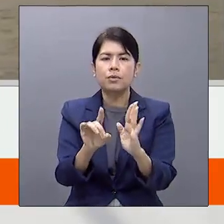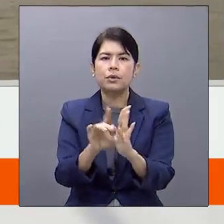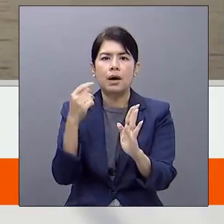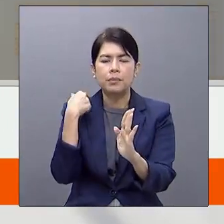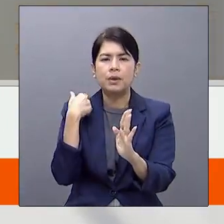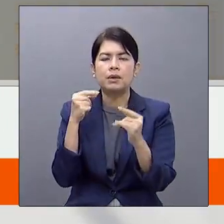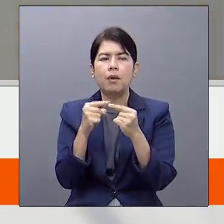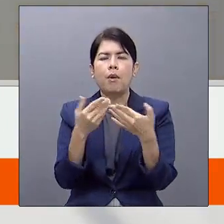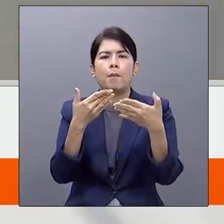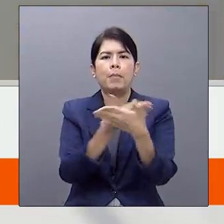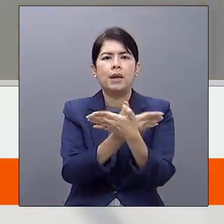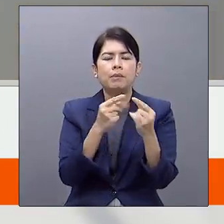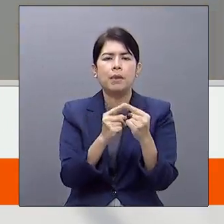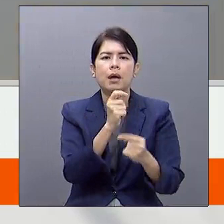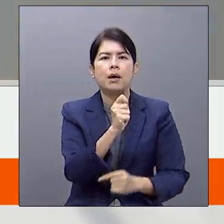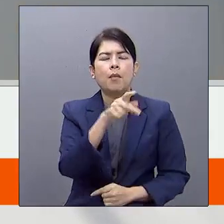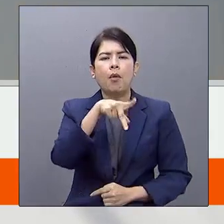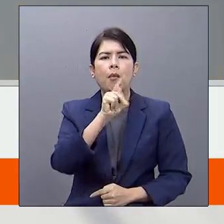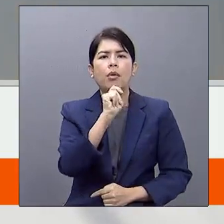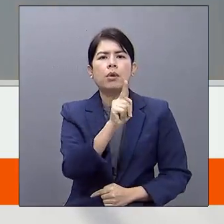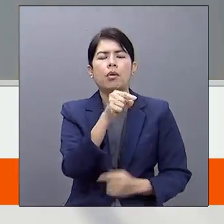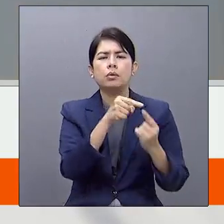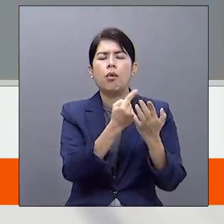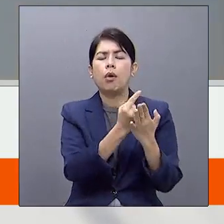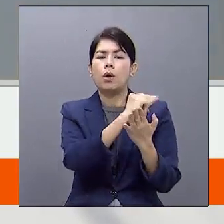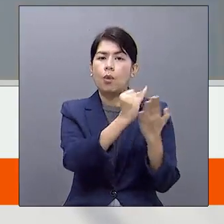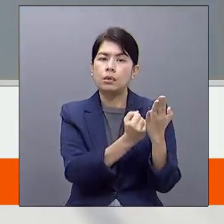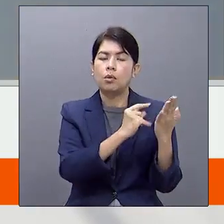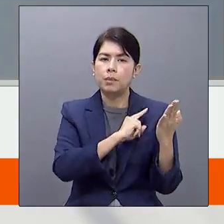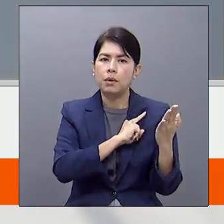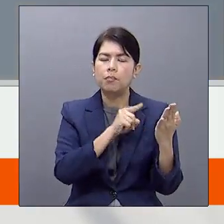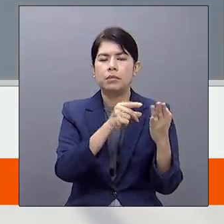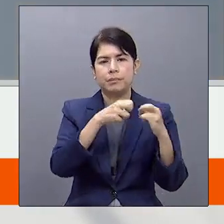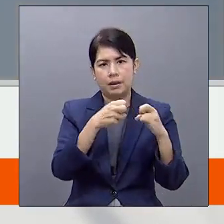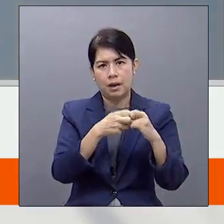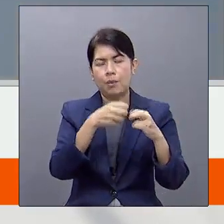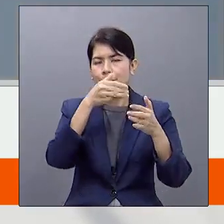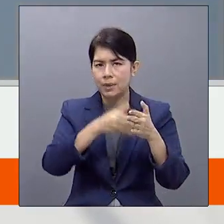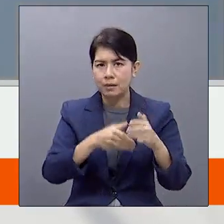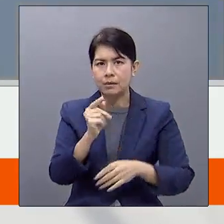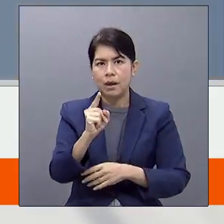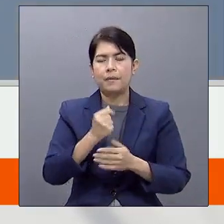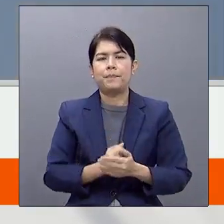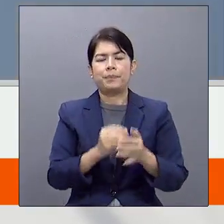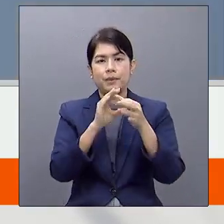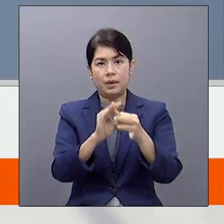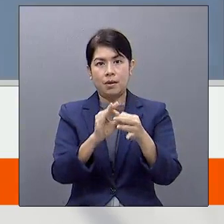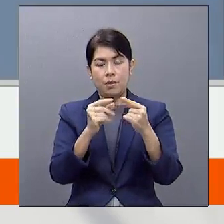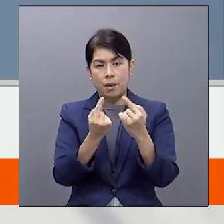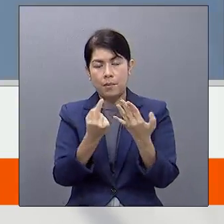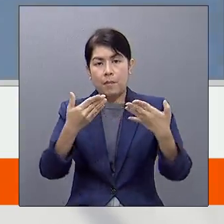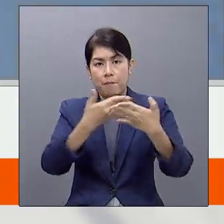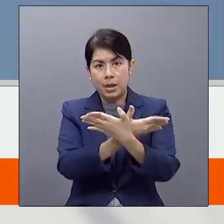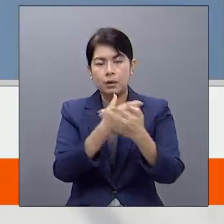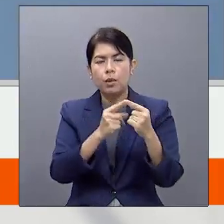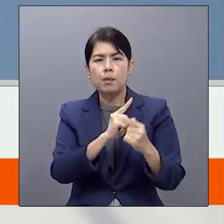อปัญหาอุปสรรคอะไรอีกบ้างล่ะคะ ครับมันมีอยู่สองส่วนนะครับการถ่ายโอนภารกิจเนี่ยคือป่